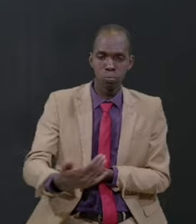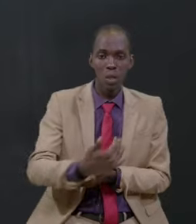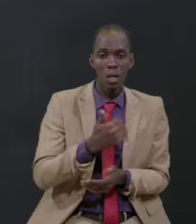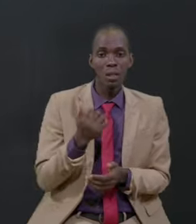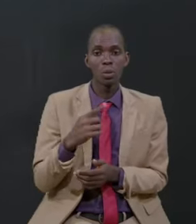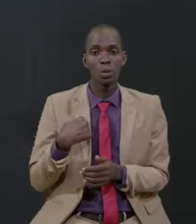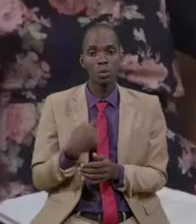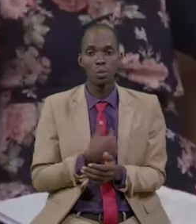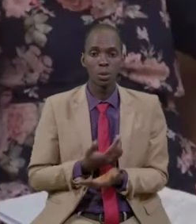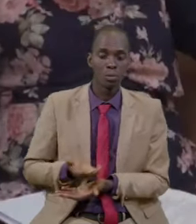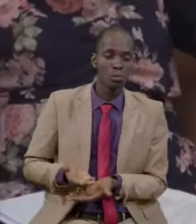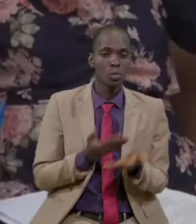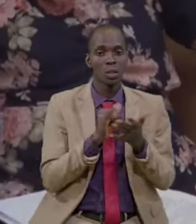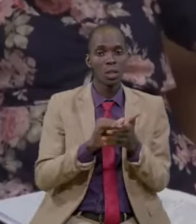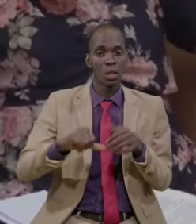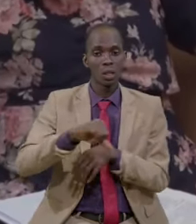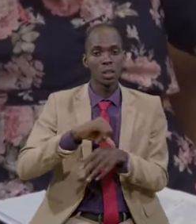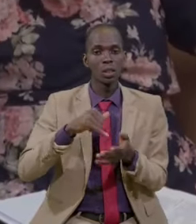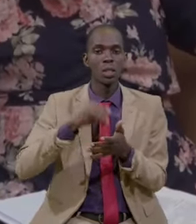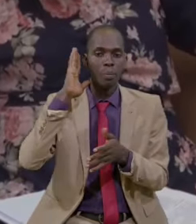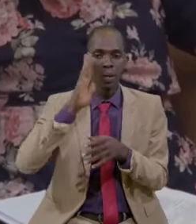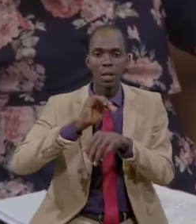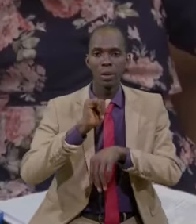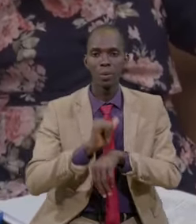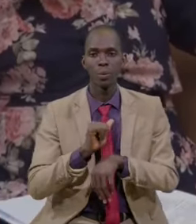agira au nom de Jésus.